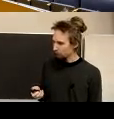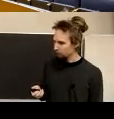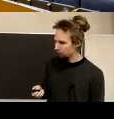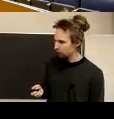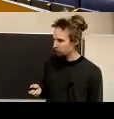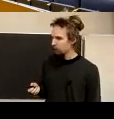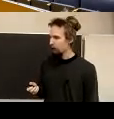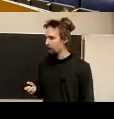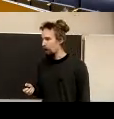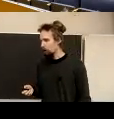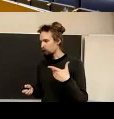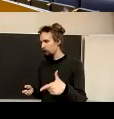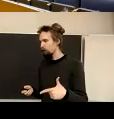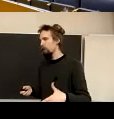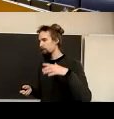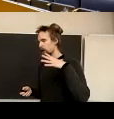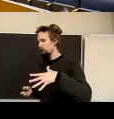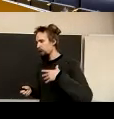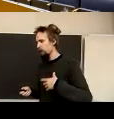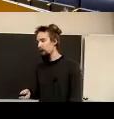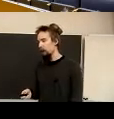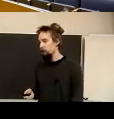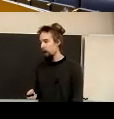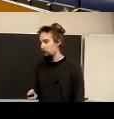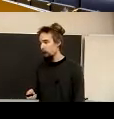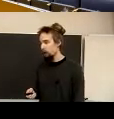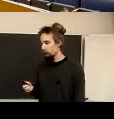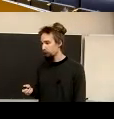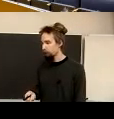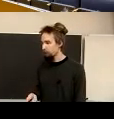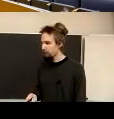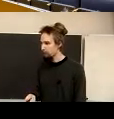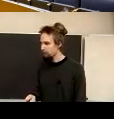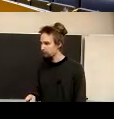Joo. Eli kytken nyt, että miten psykedeelit liittyy tähän pakkaan.